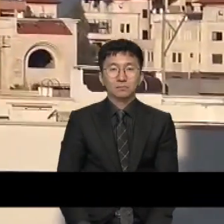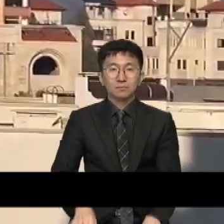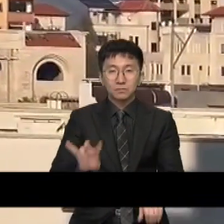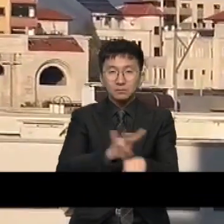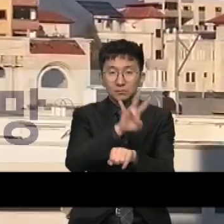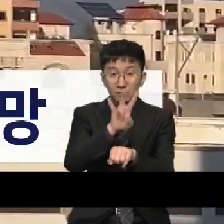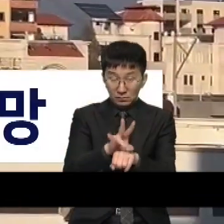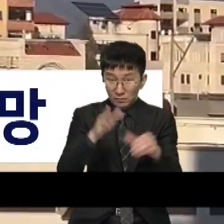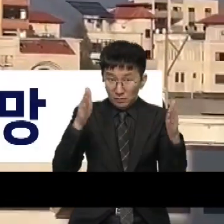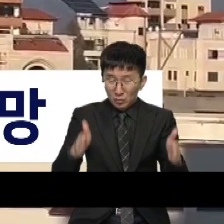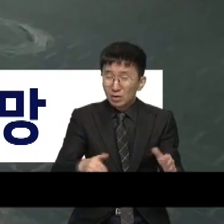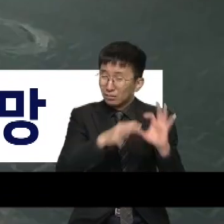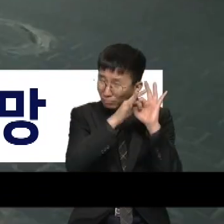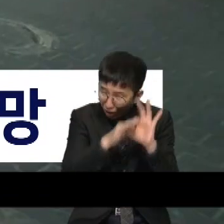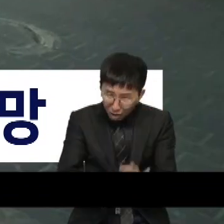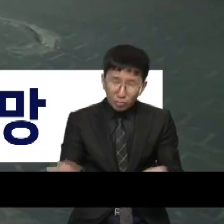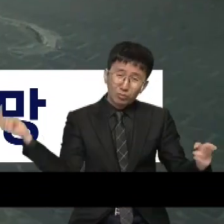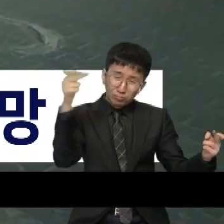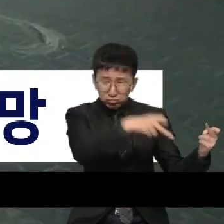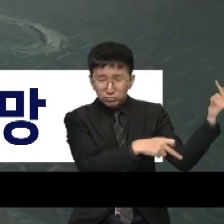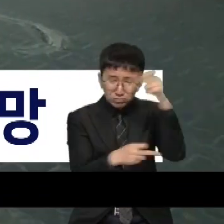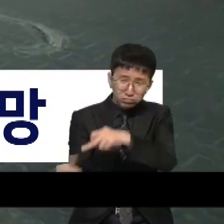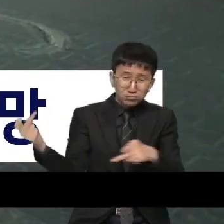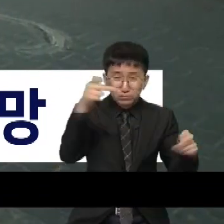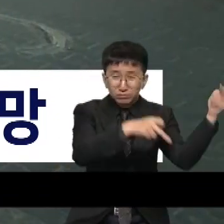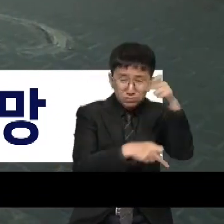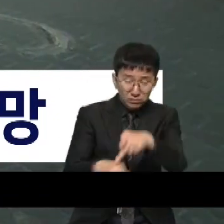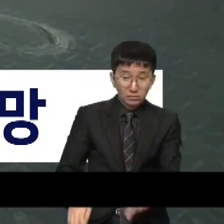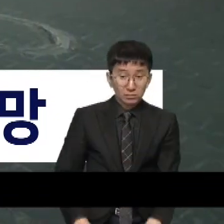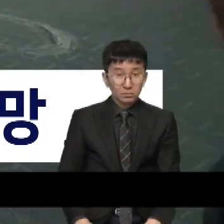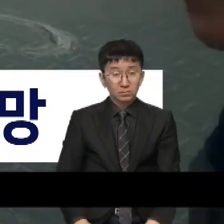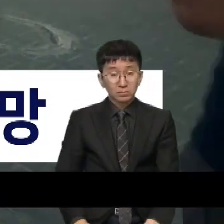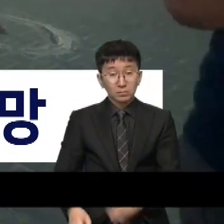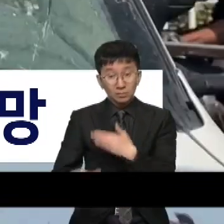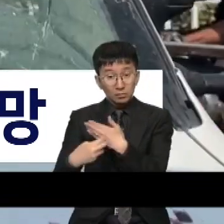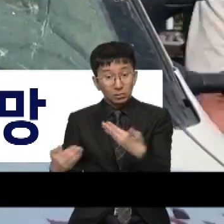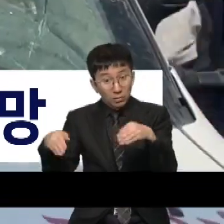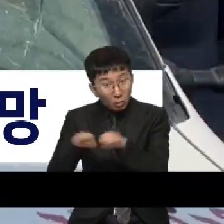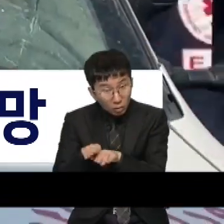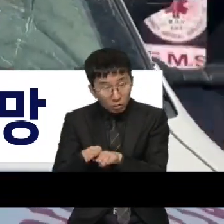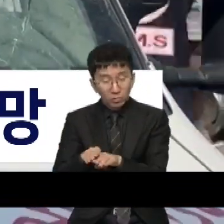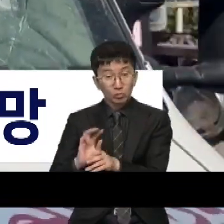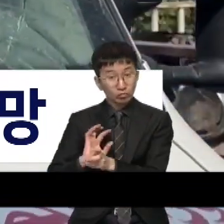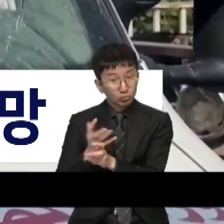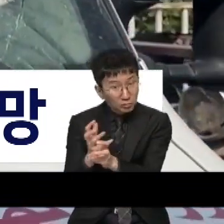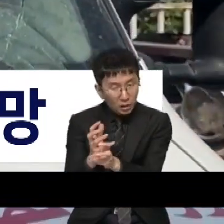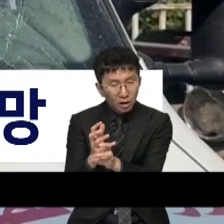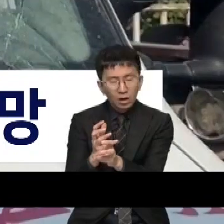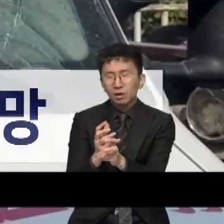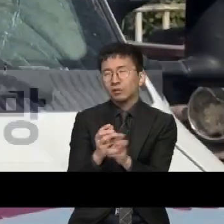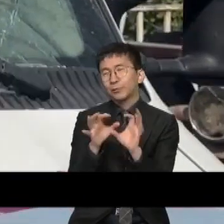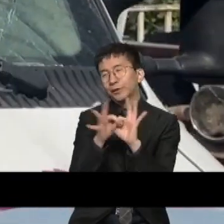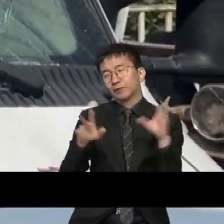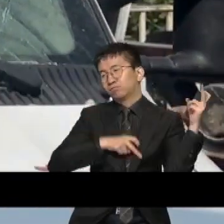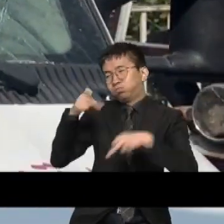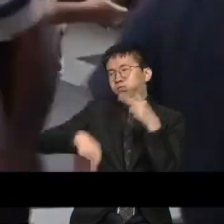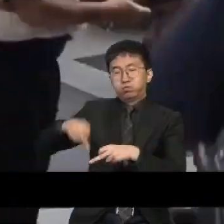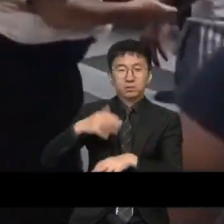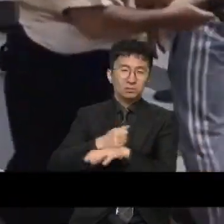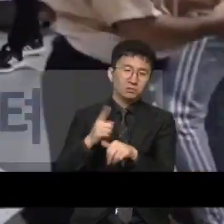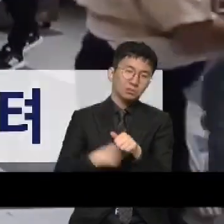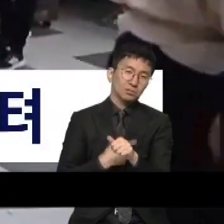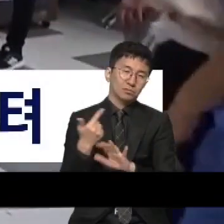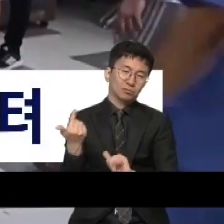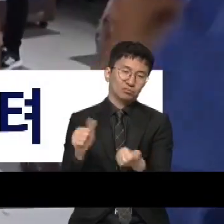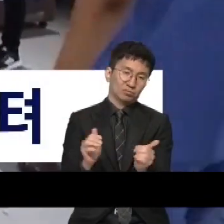24시간 이어지는 공습. 의료시설과 구급차도 예외가 아니어서 6명의 의사가 목숨을 잃었습니다. 연료가